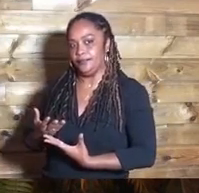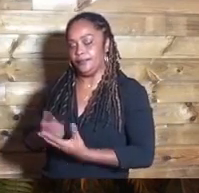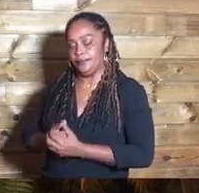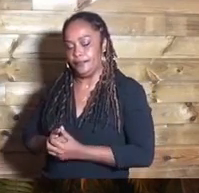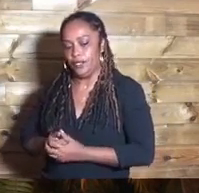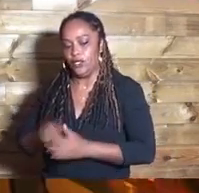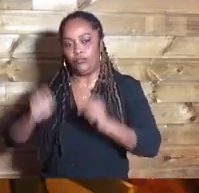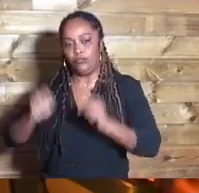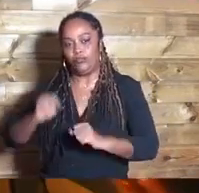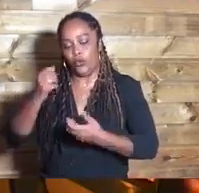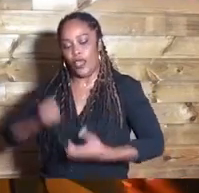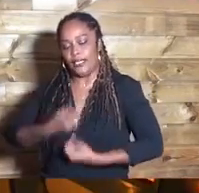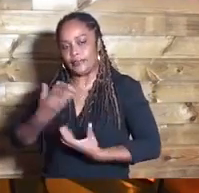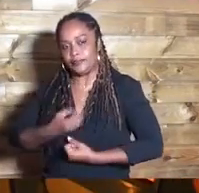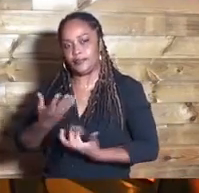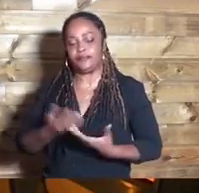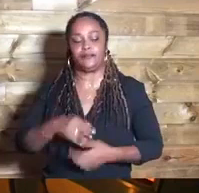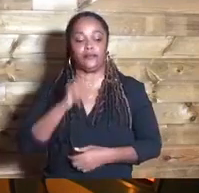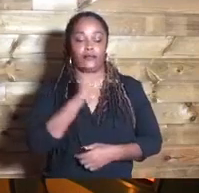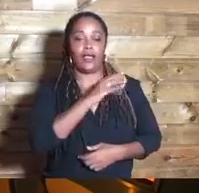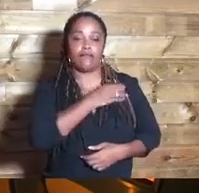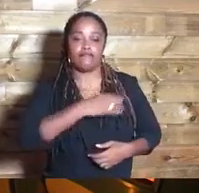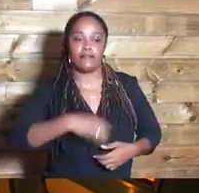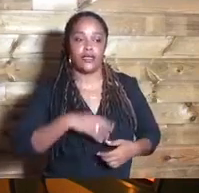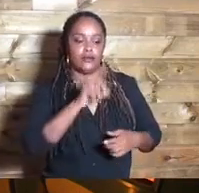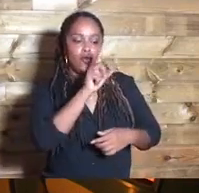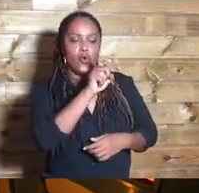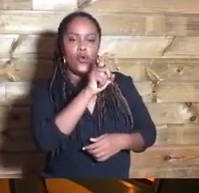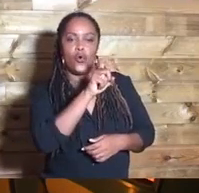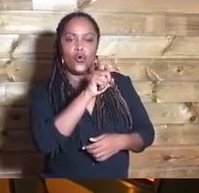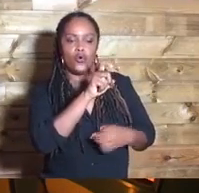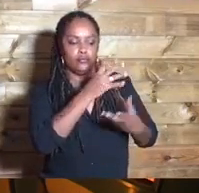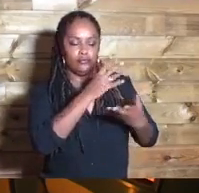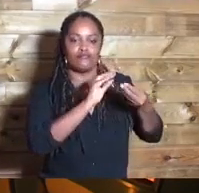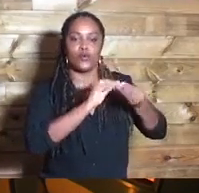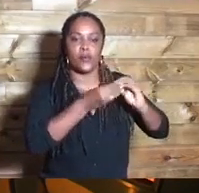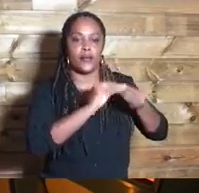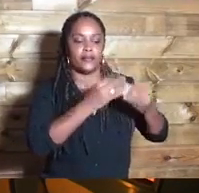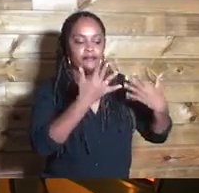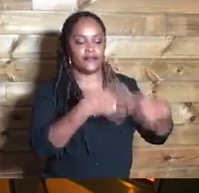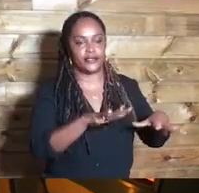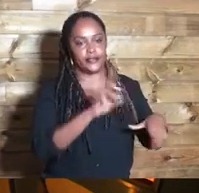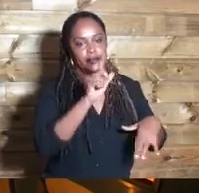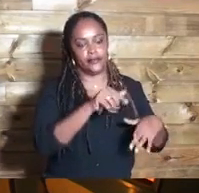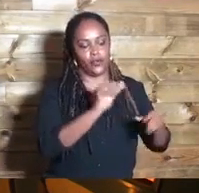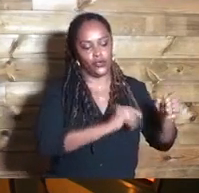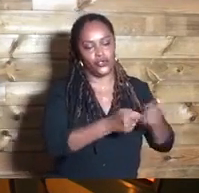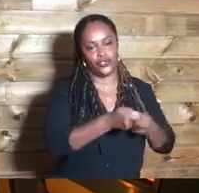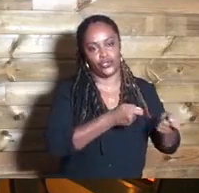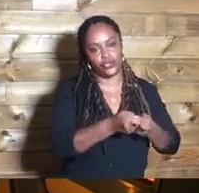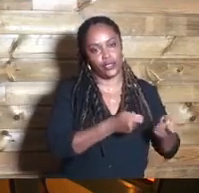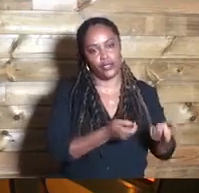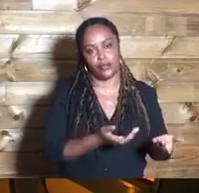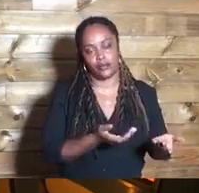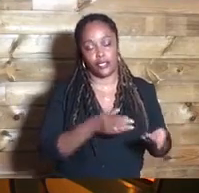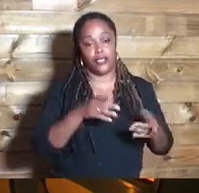Parce que nous avons un principe qui a dit que l'eau paie l'eau. Ça vrai pour gérer le quotidien, mais pour les grands